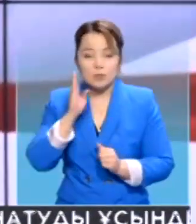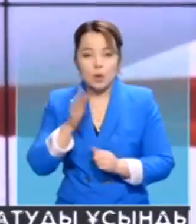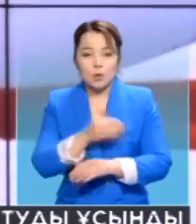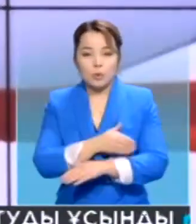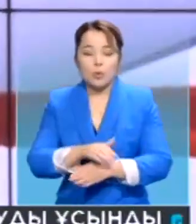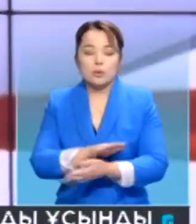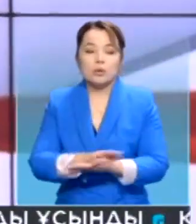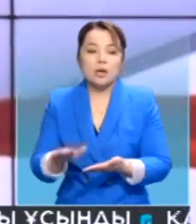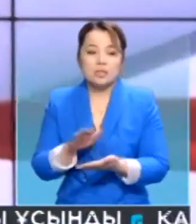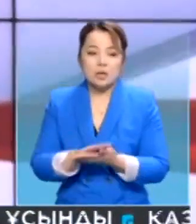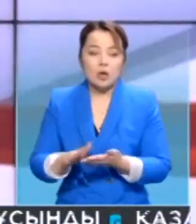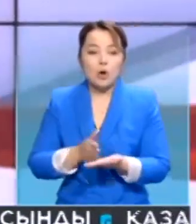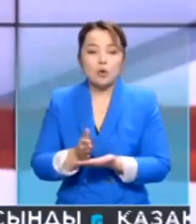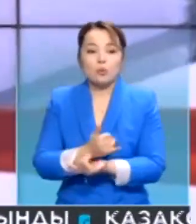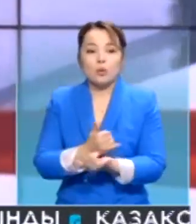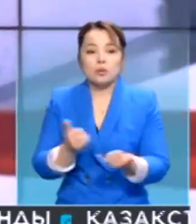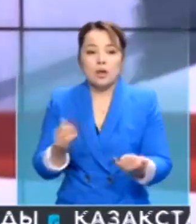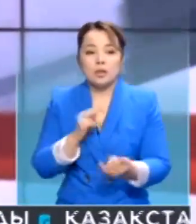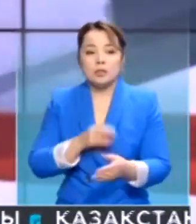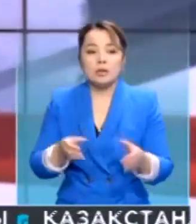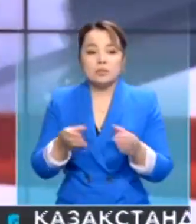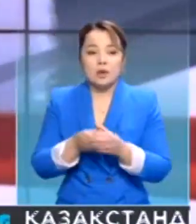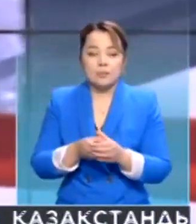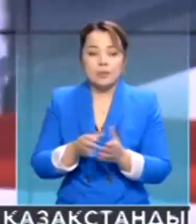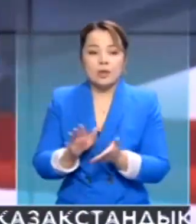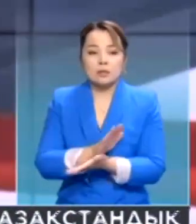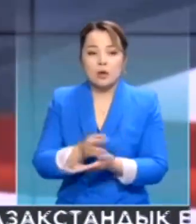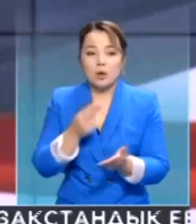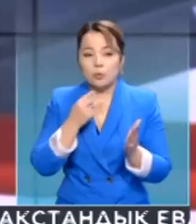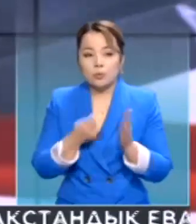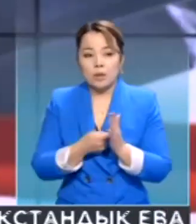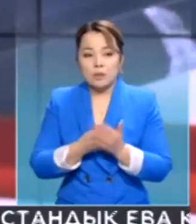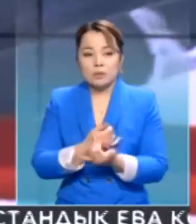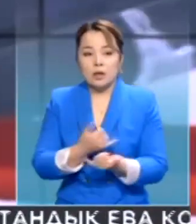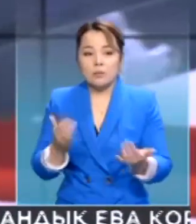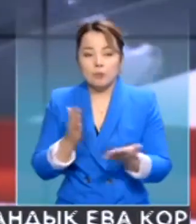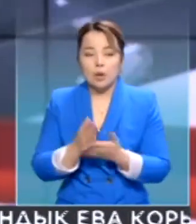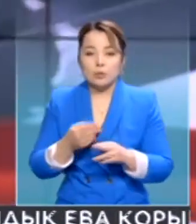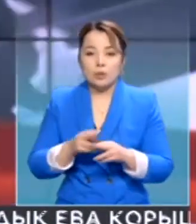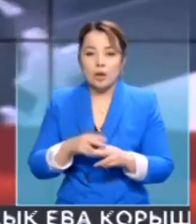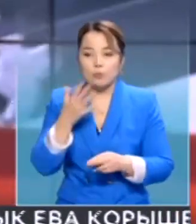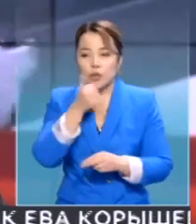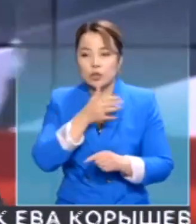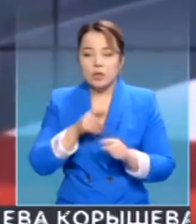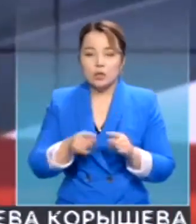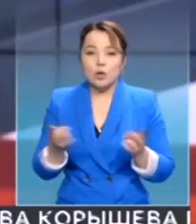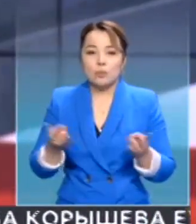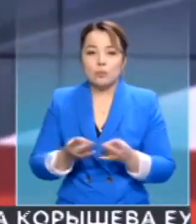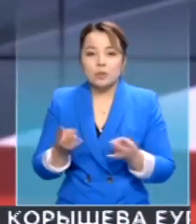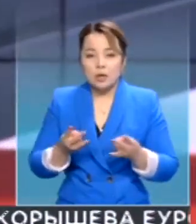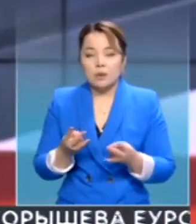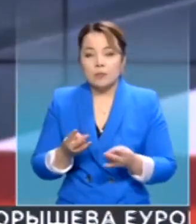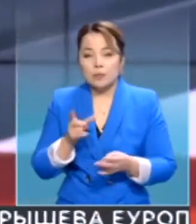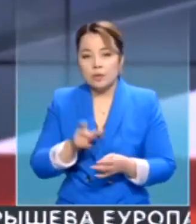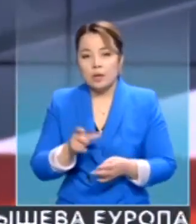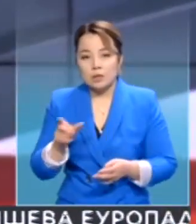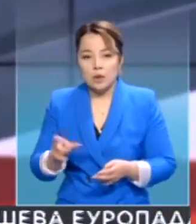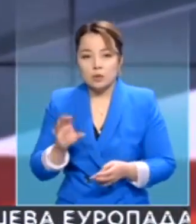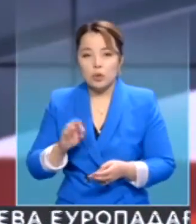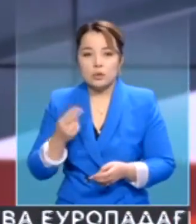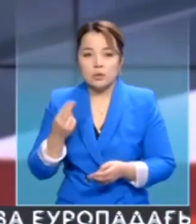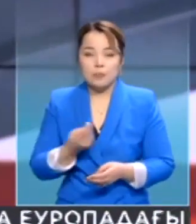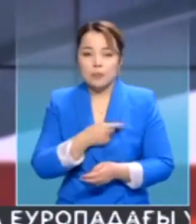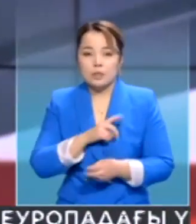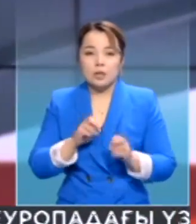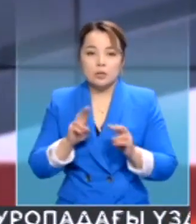көше тазалауға шығатын коммуналдық сала жұмысшыларына тегін тамақ ұсынады. Одан бөлек 5 жылдан бері мұқтаж жандарға әлеуметтік медициналық